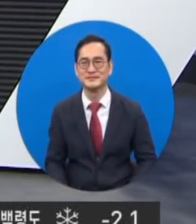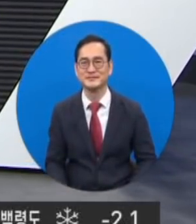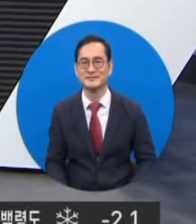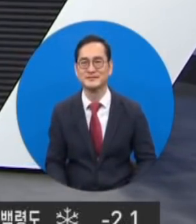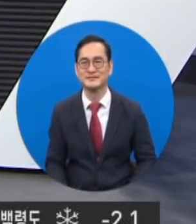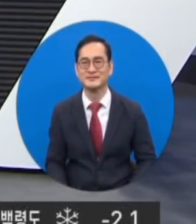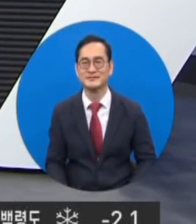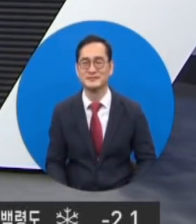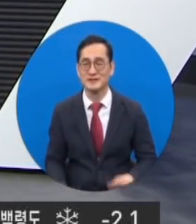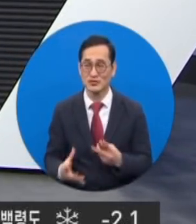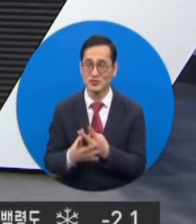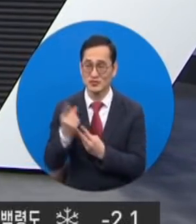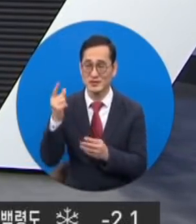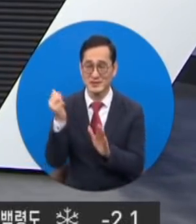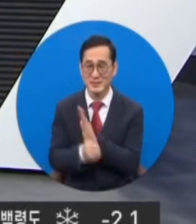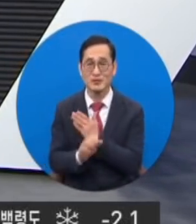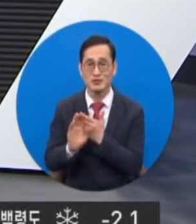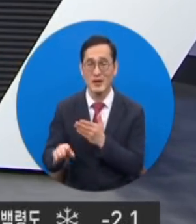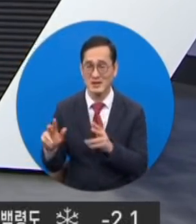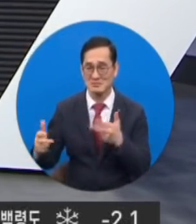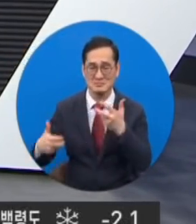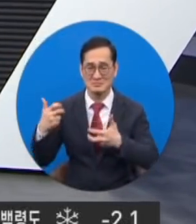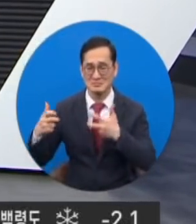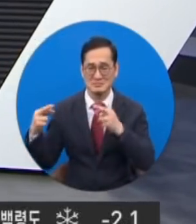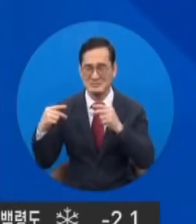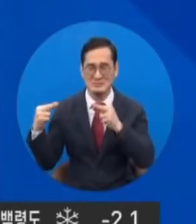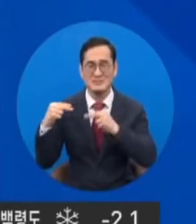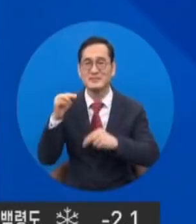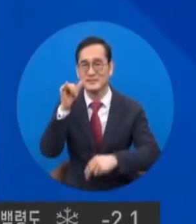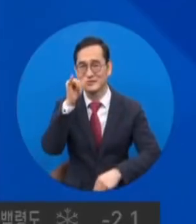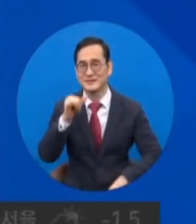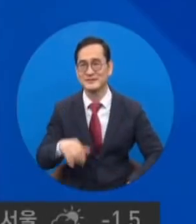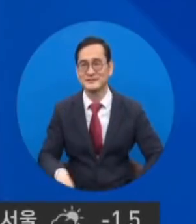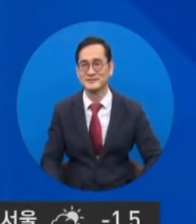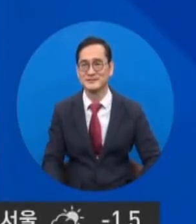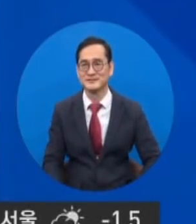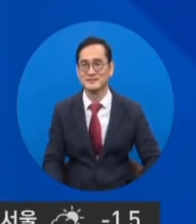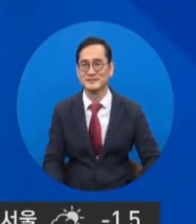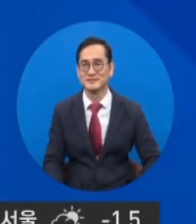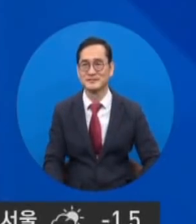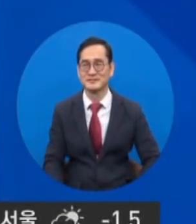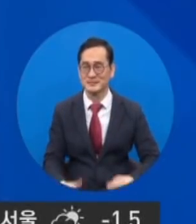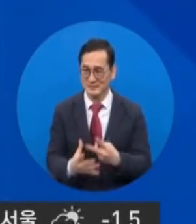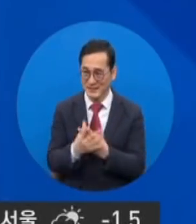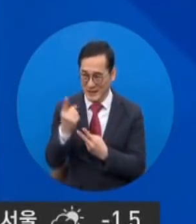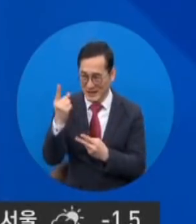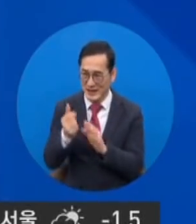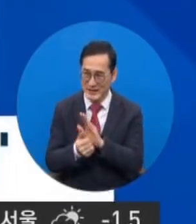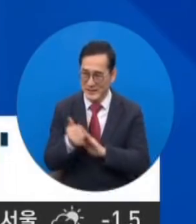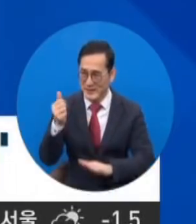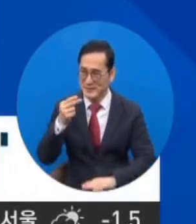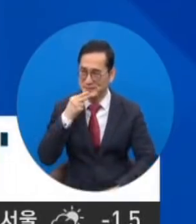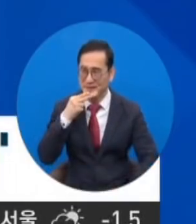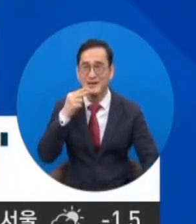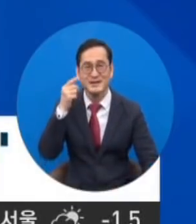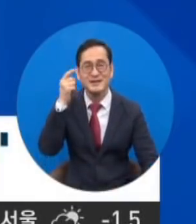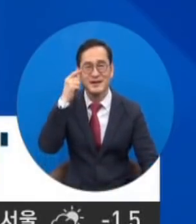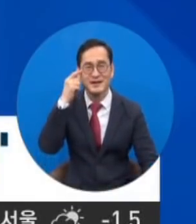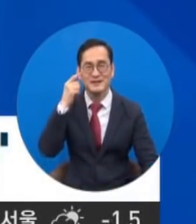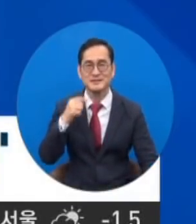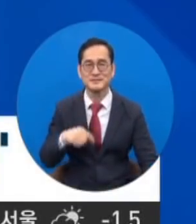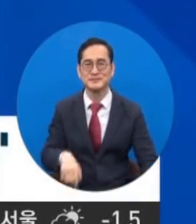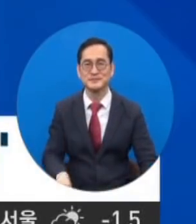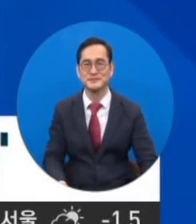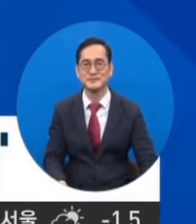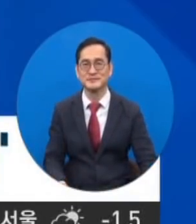분 굉장히 앙금이 많이 남아있는 모습입니다. 그러니까 어제 저는 TV 토론을 보면서 아, 정말 이제 단일화는 끝났구나라는 생각 개인적으로 좀 아, 그렇게 했고요. 느끼셨어요?